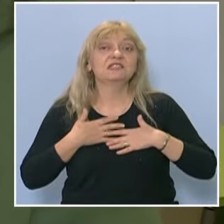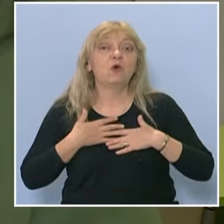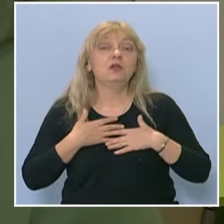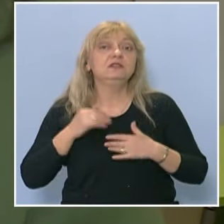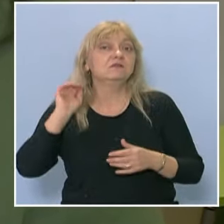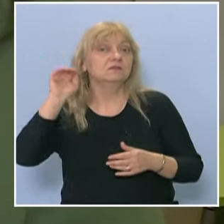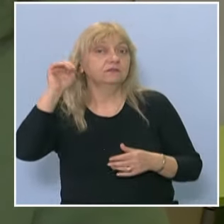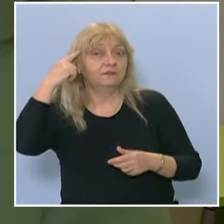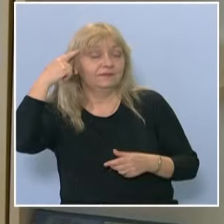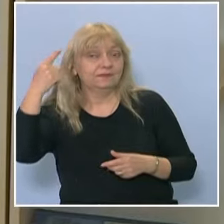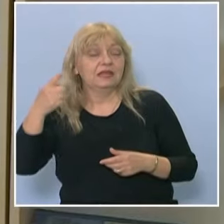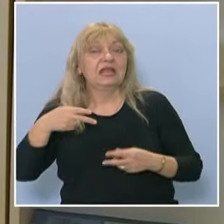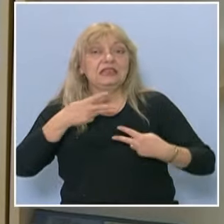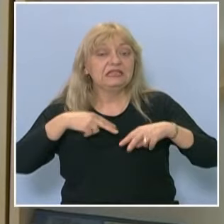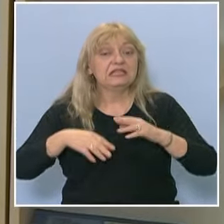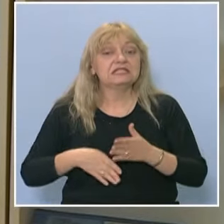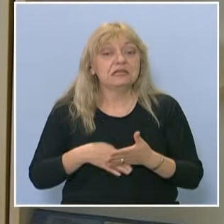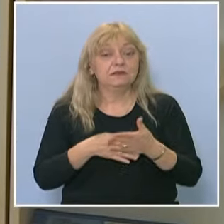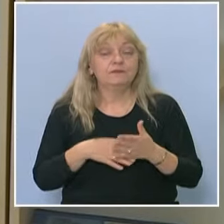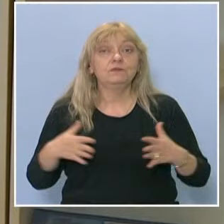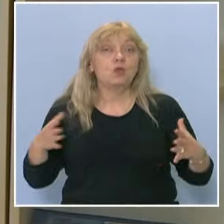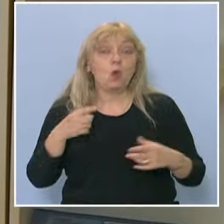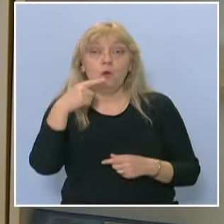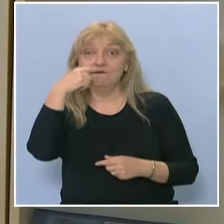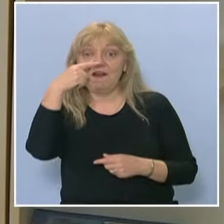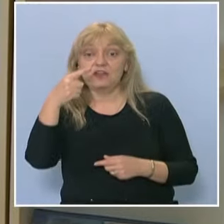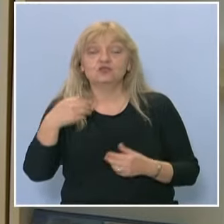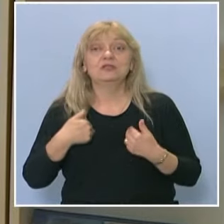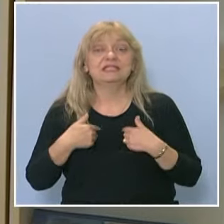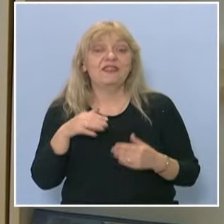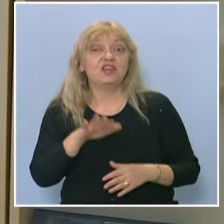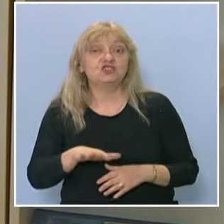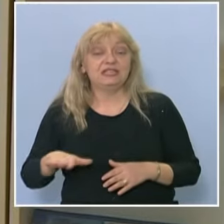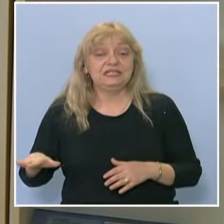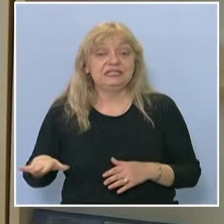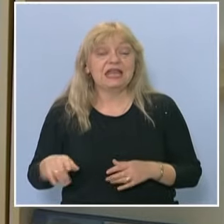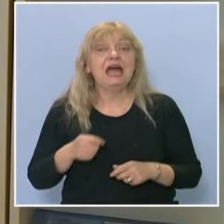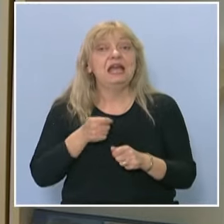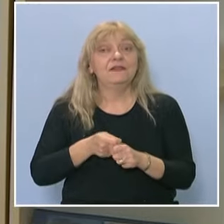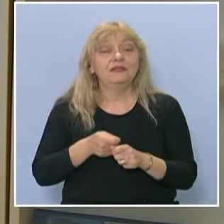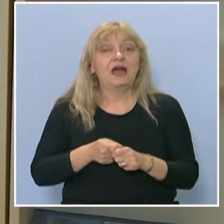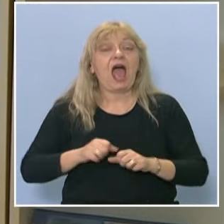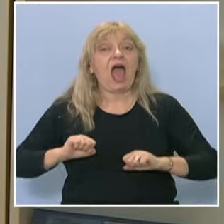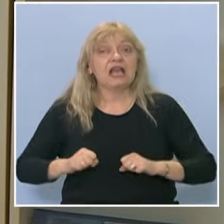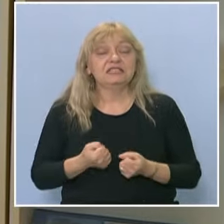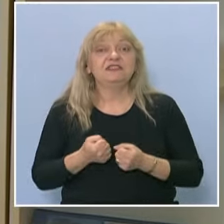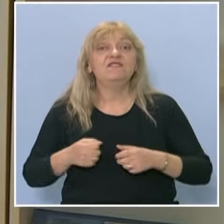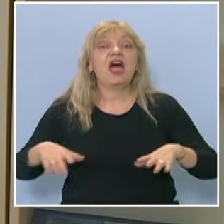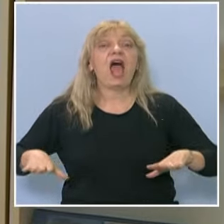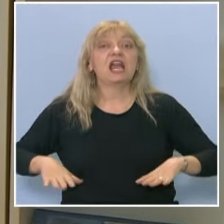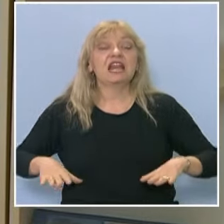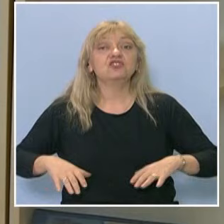стремежи, да търсят помощ. Особено важно е за нашите деца да формират активна гражданска